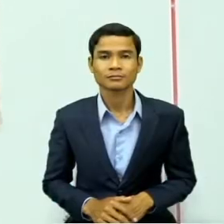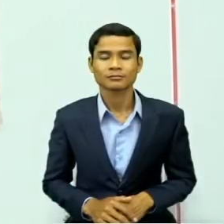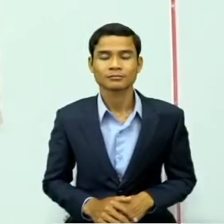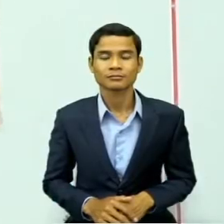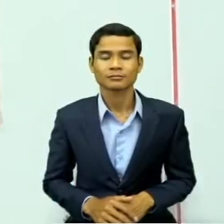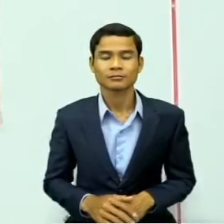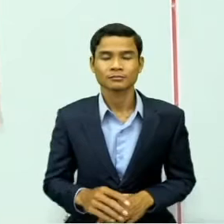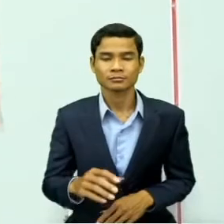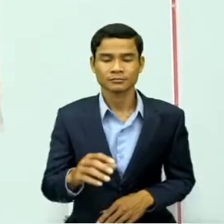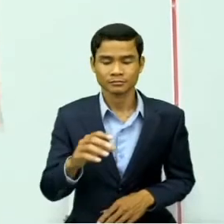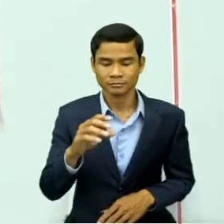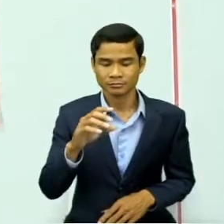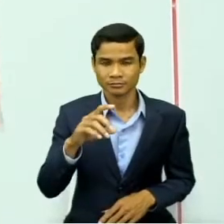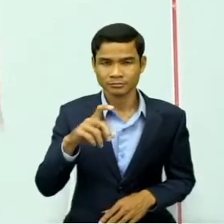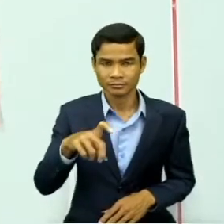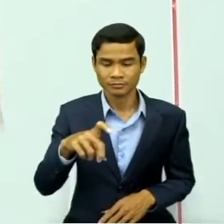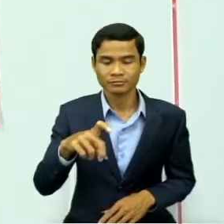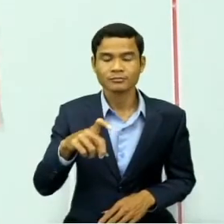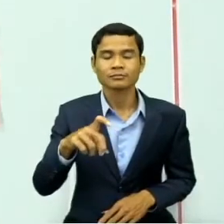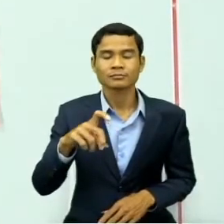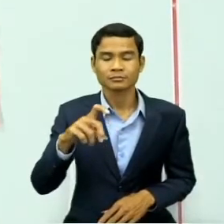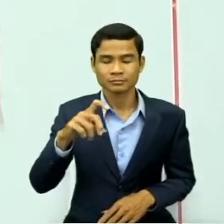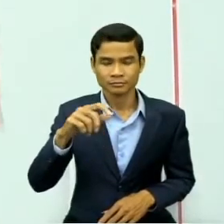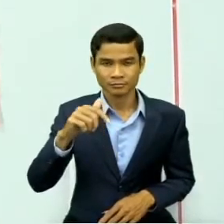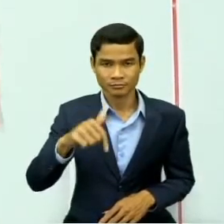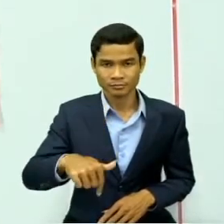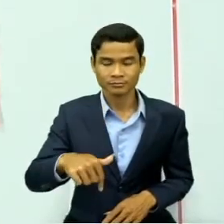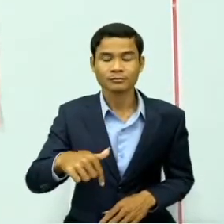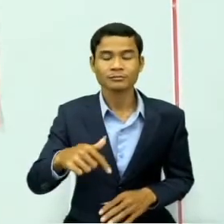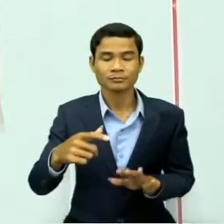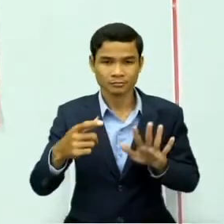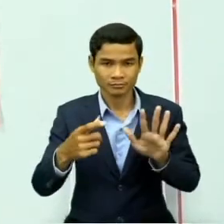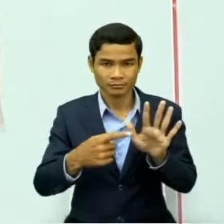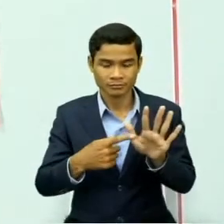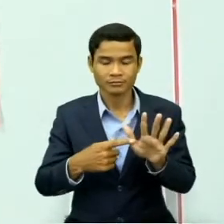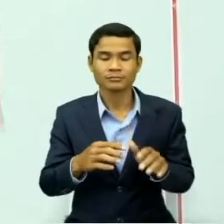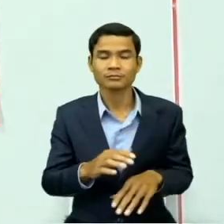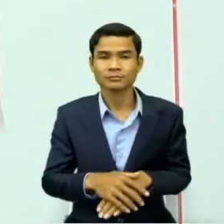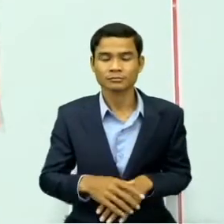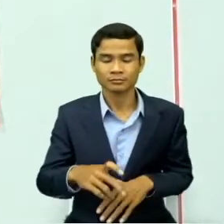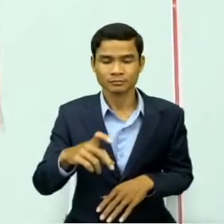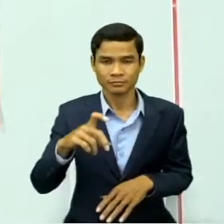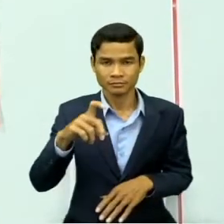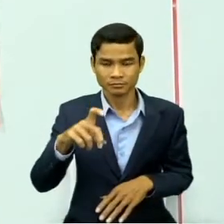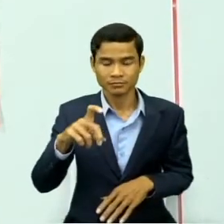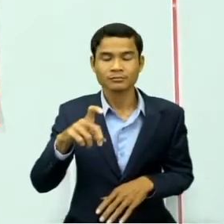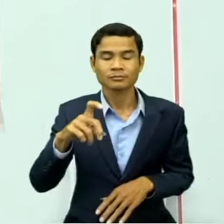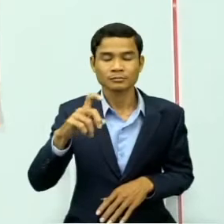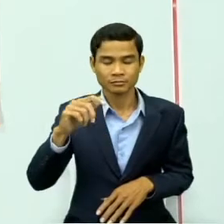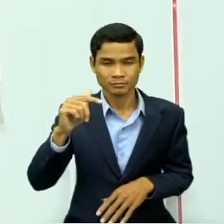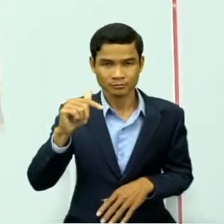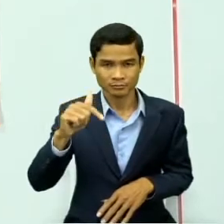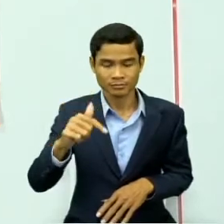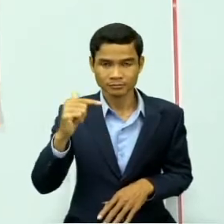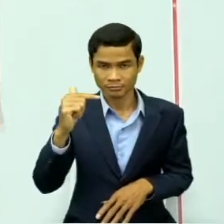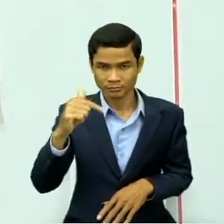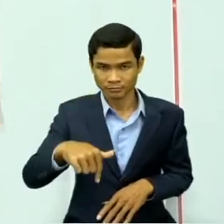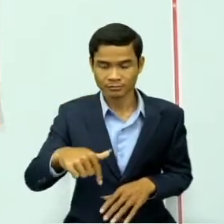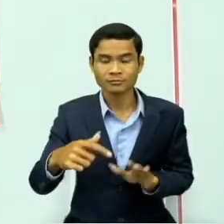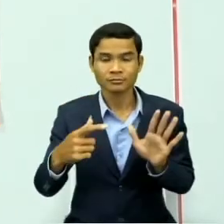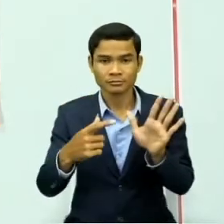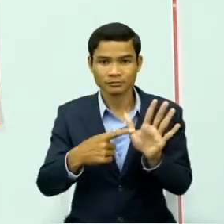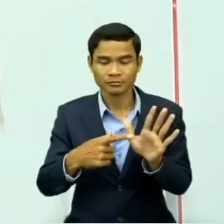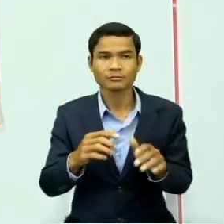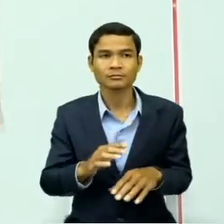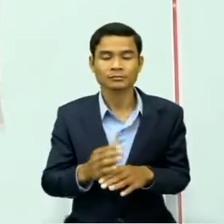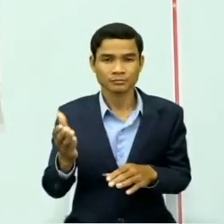Phngơ ý, phngì. Chà, mà đoàn tiến. Phngơ ý, phngì. Chà,